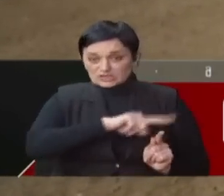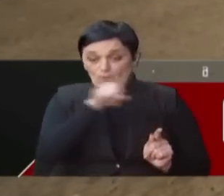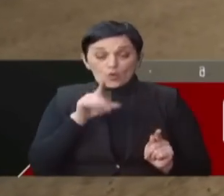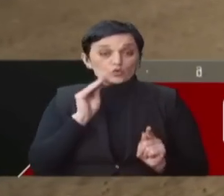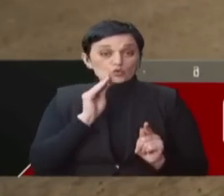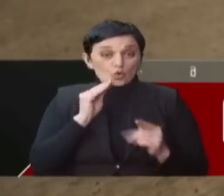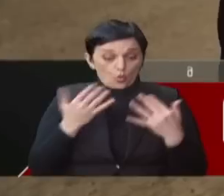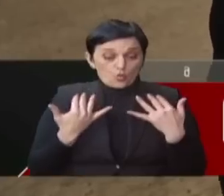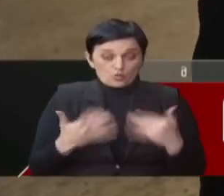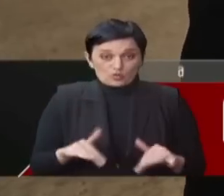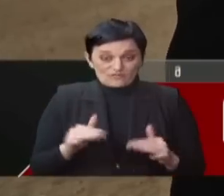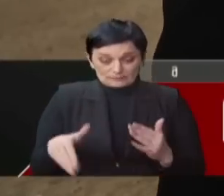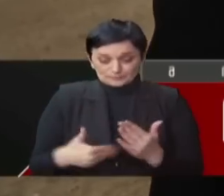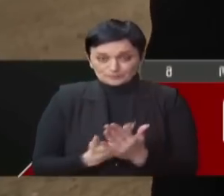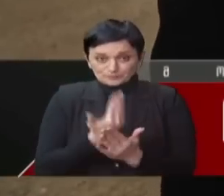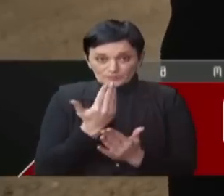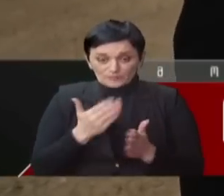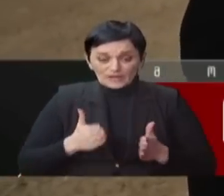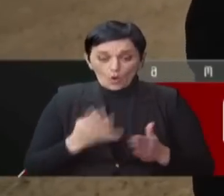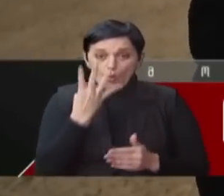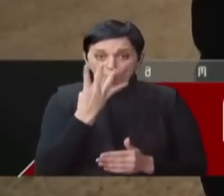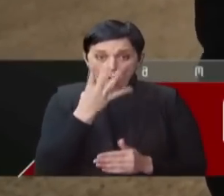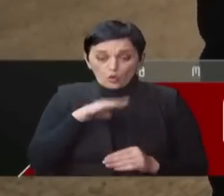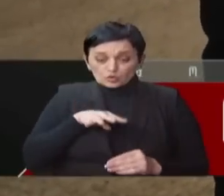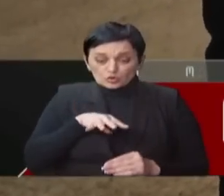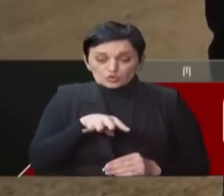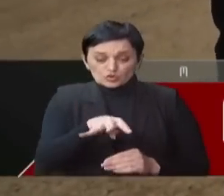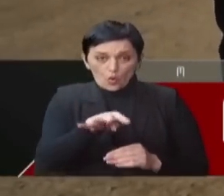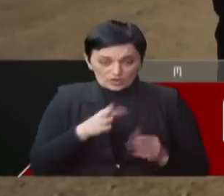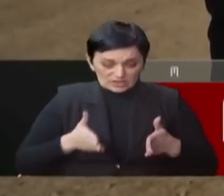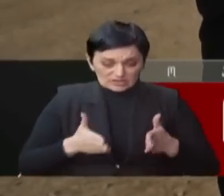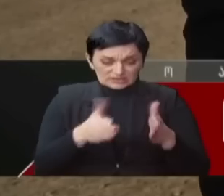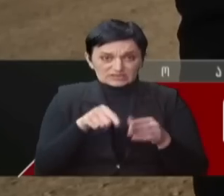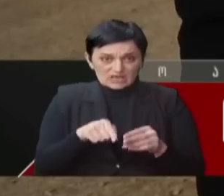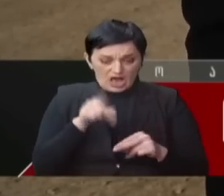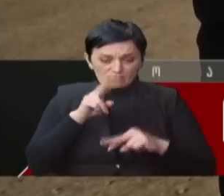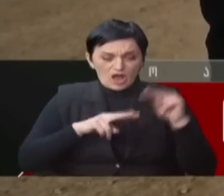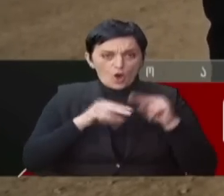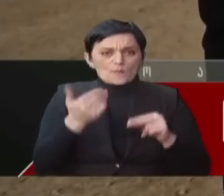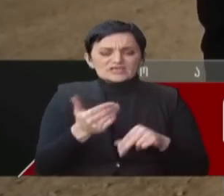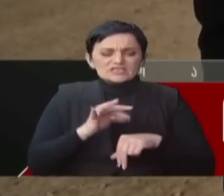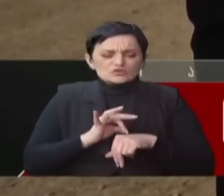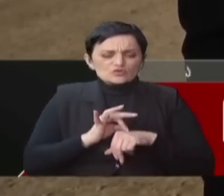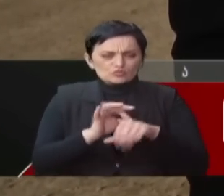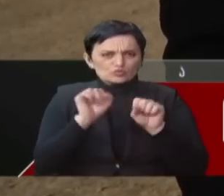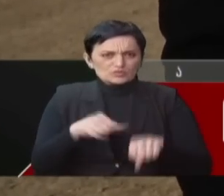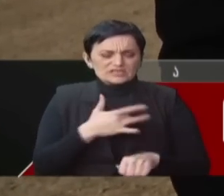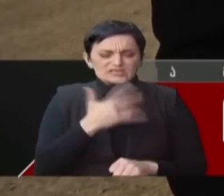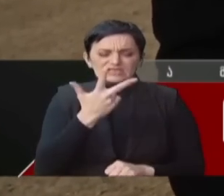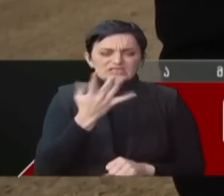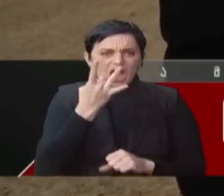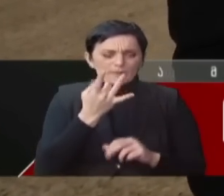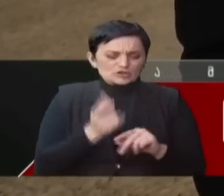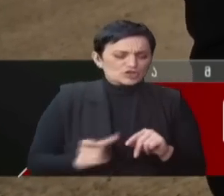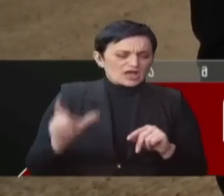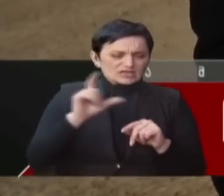Როდესაც უკვე ახალი მონაკვეთი 4-ზოლიანი მაგისტრალური აშენდება, უკვე მისი გამტარუნარიანობა დაახლოებით 3-ჯერ იქნება